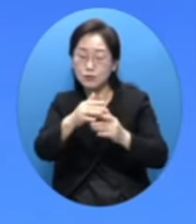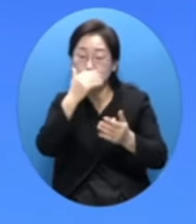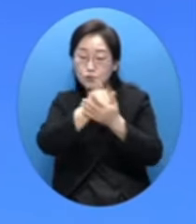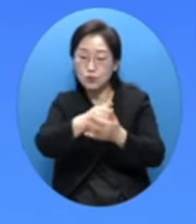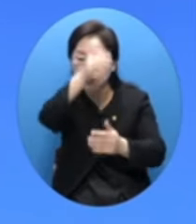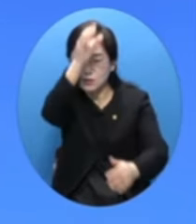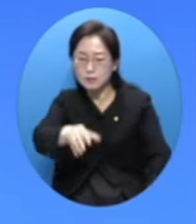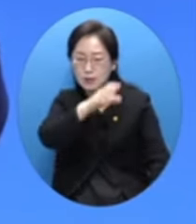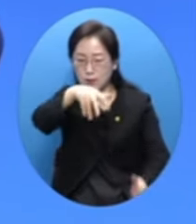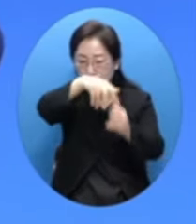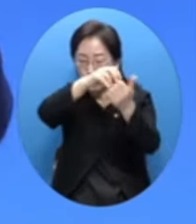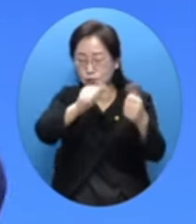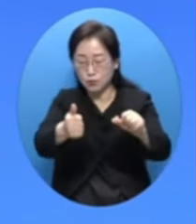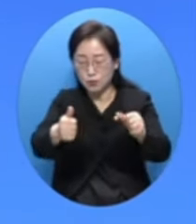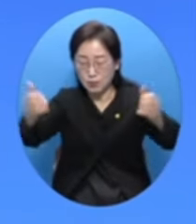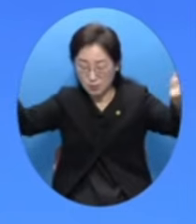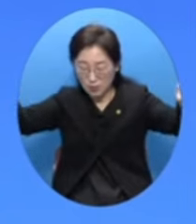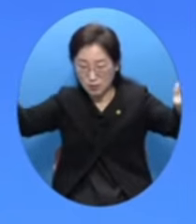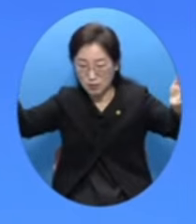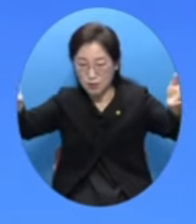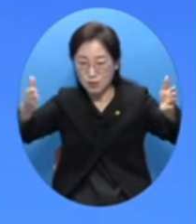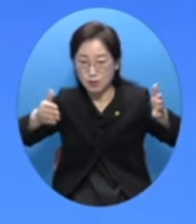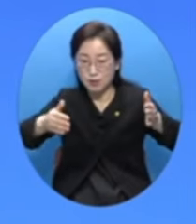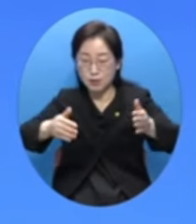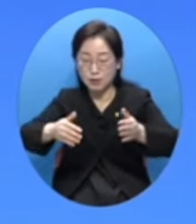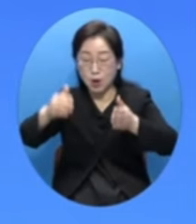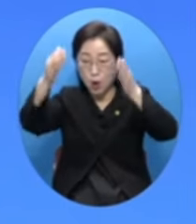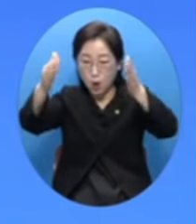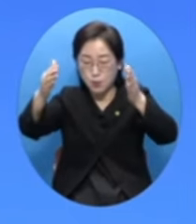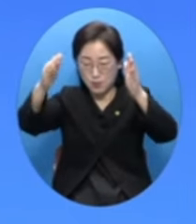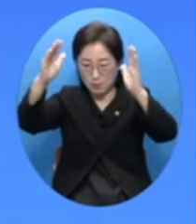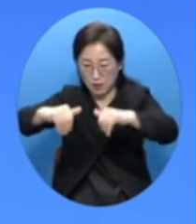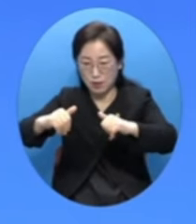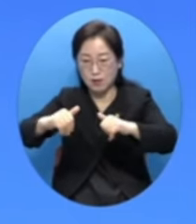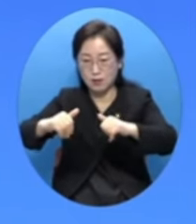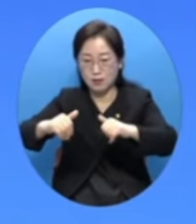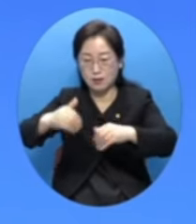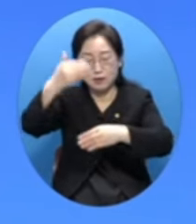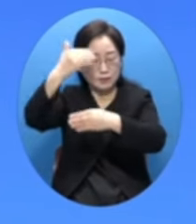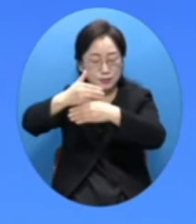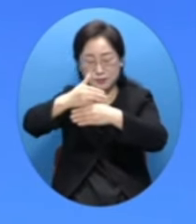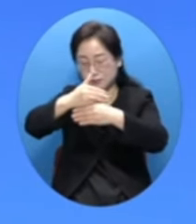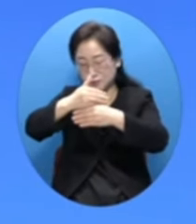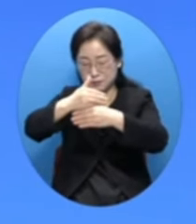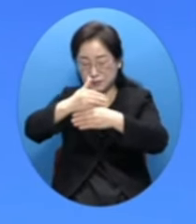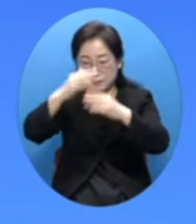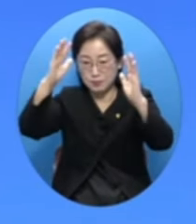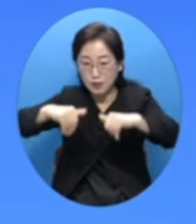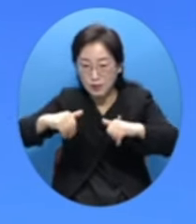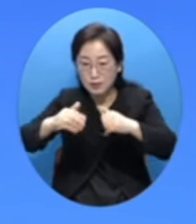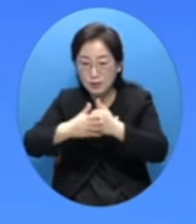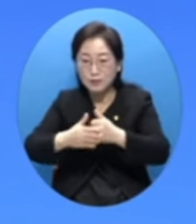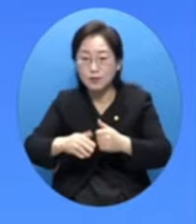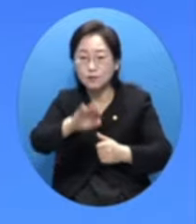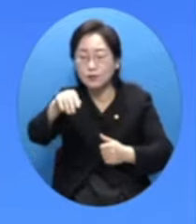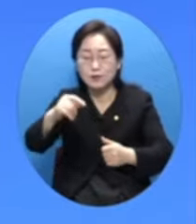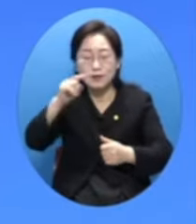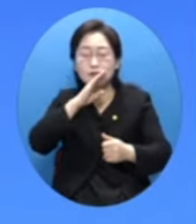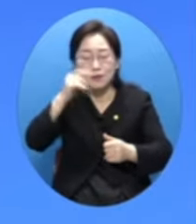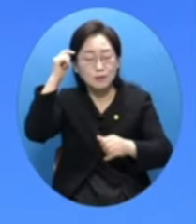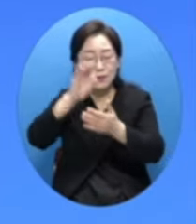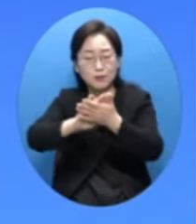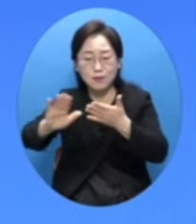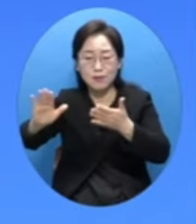달려 돌아가셔서 죄 담을 무심으로 대신 증결 받아 그 담을 심으로 우리 삶 가운데 참된 평화가 임하게 된